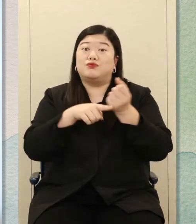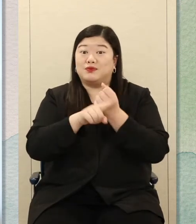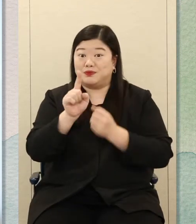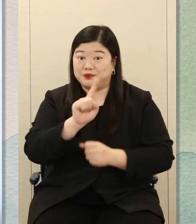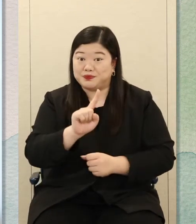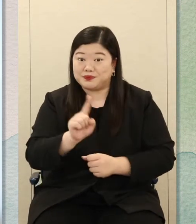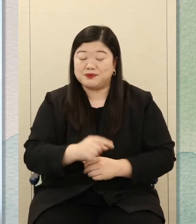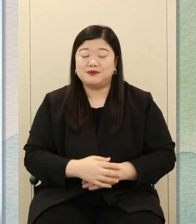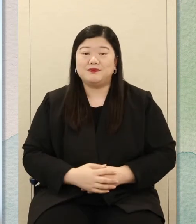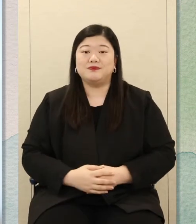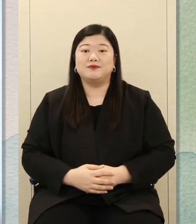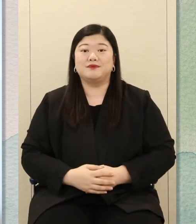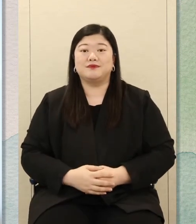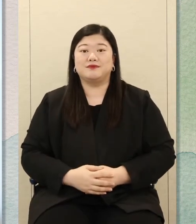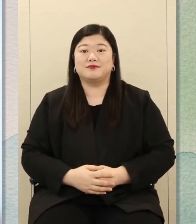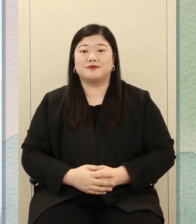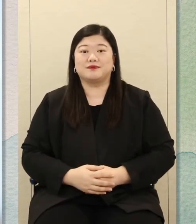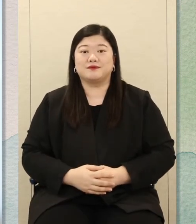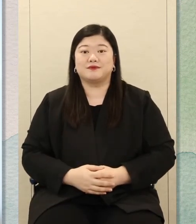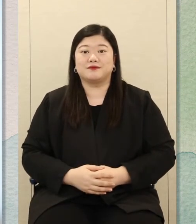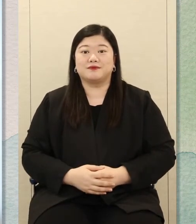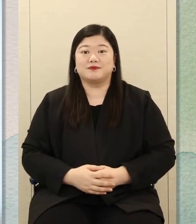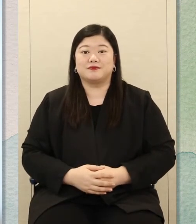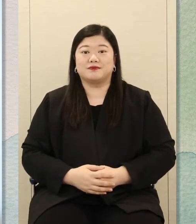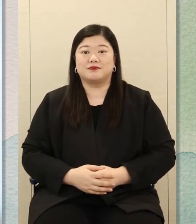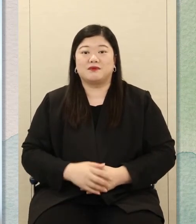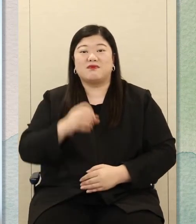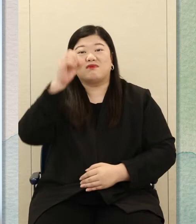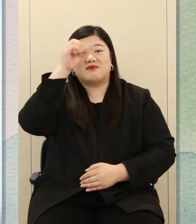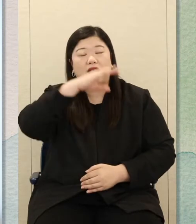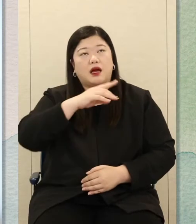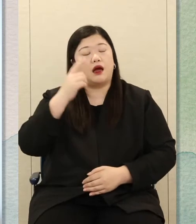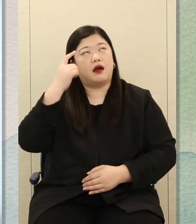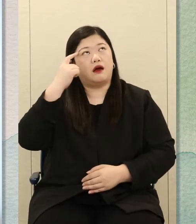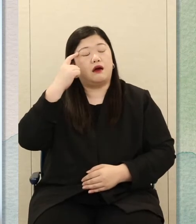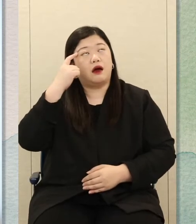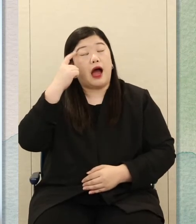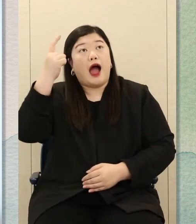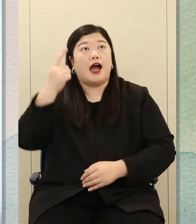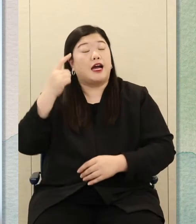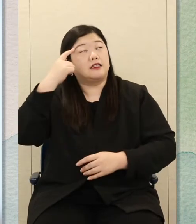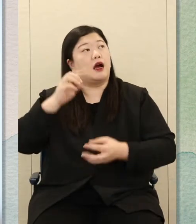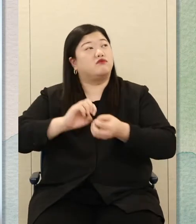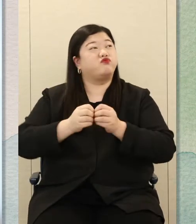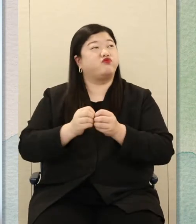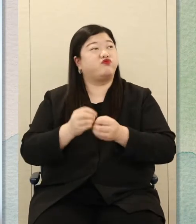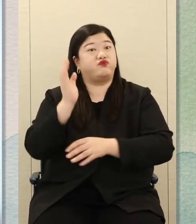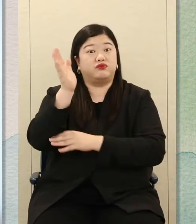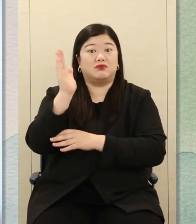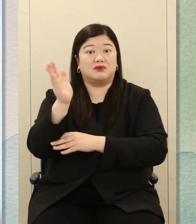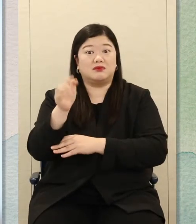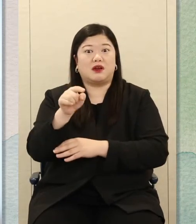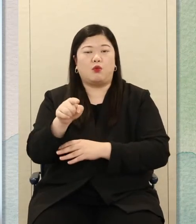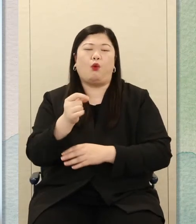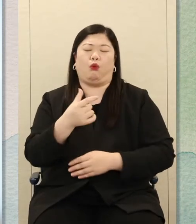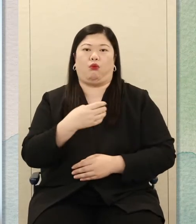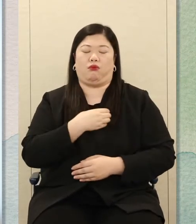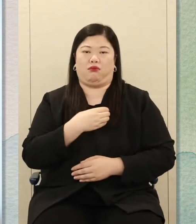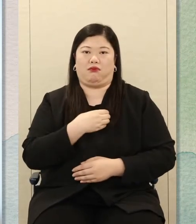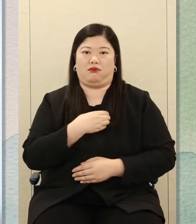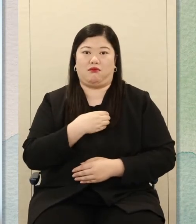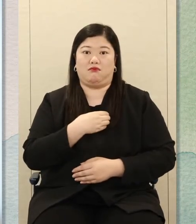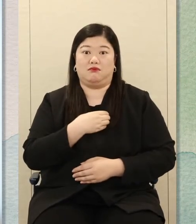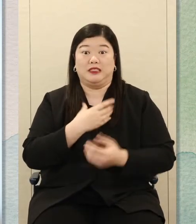뭐냐면 그 생각나는 대로 말한다는 게 이런 겁니다. 가끔 이 독서 토론 같은 데